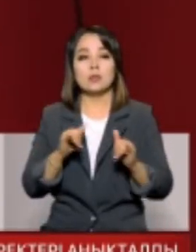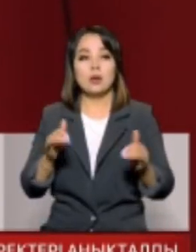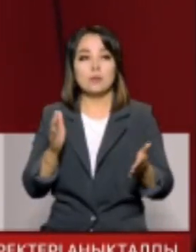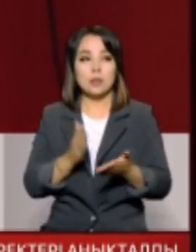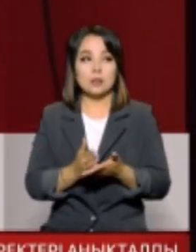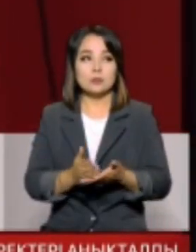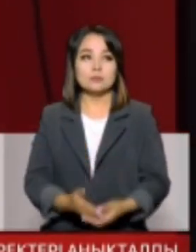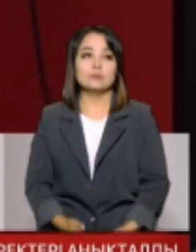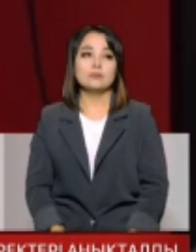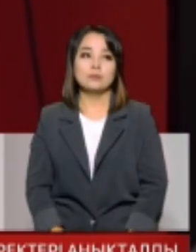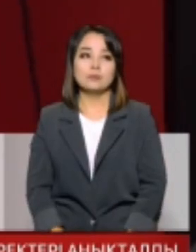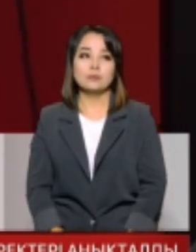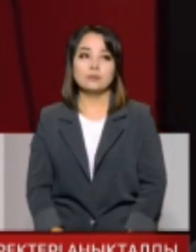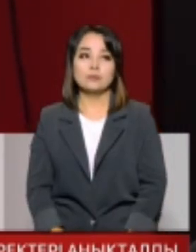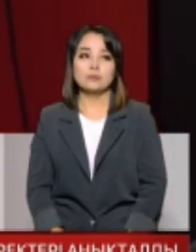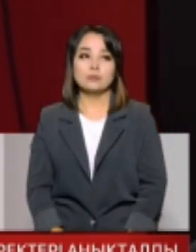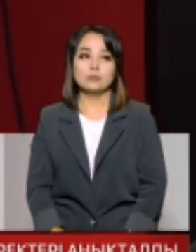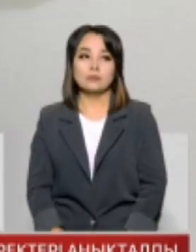келеді.